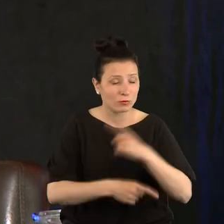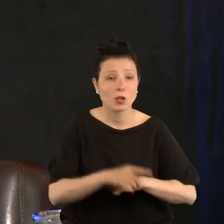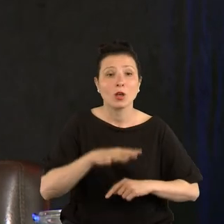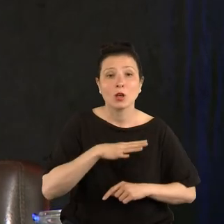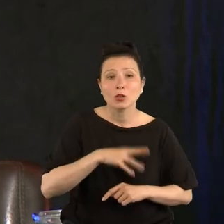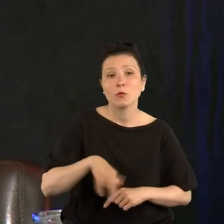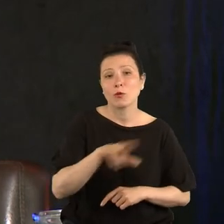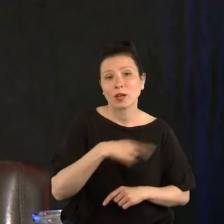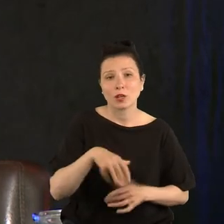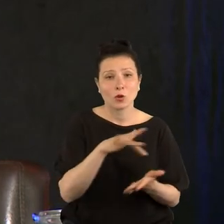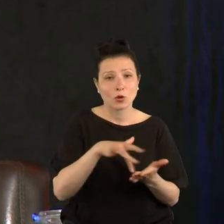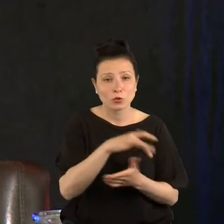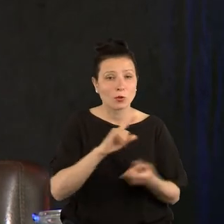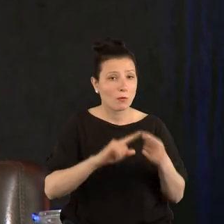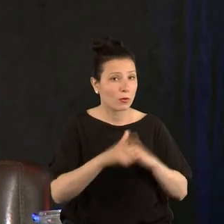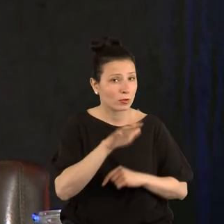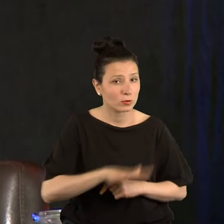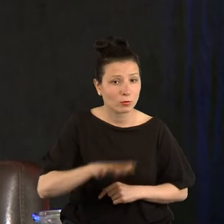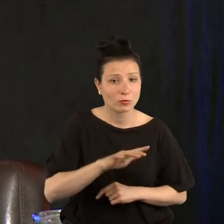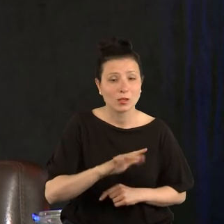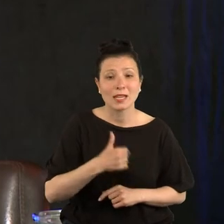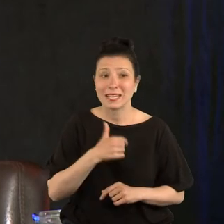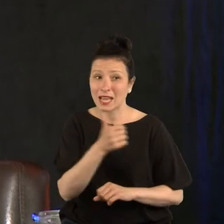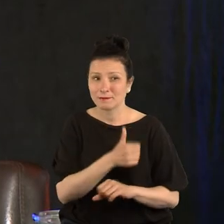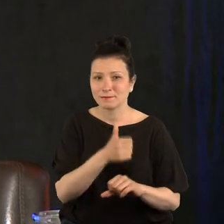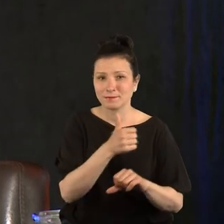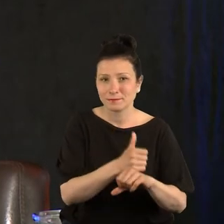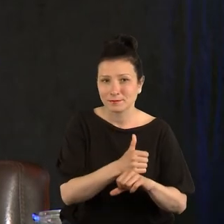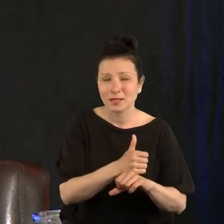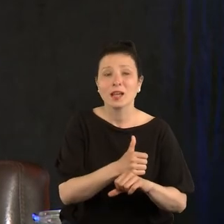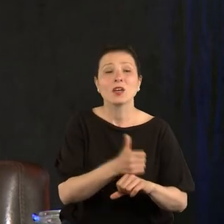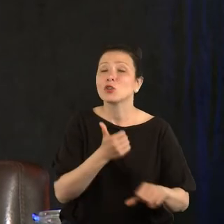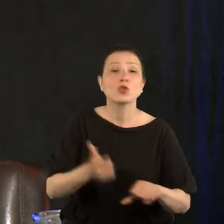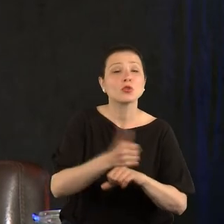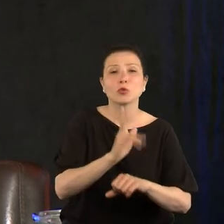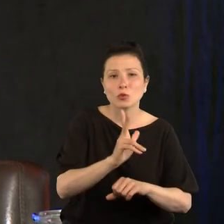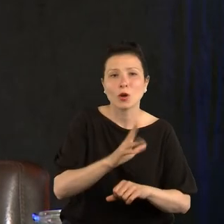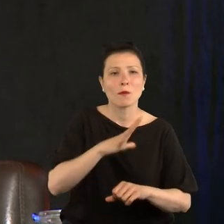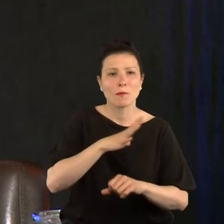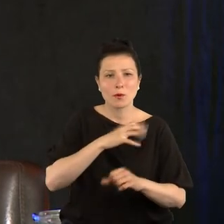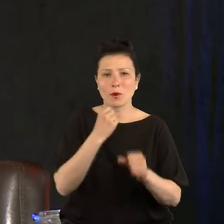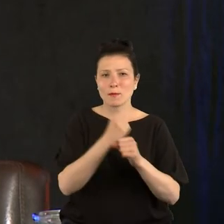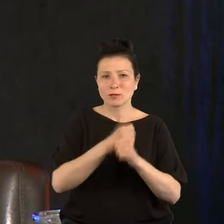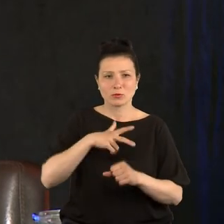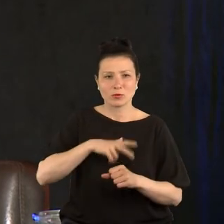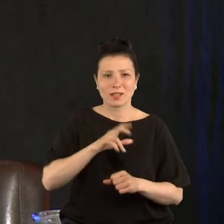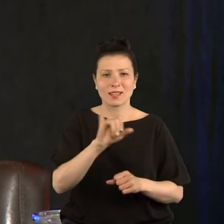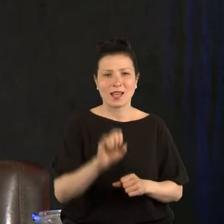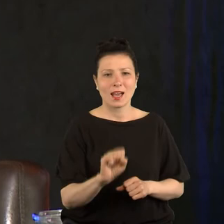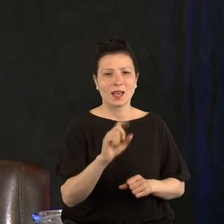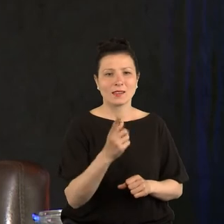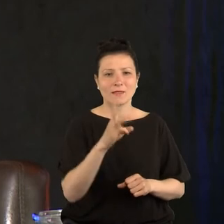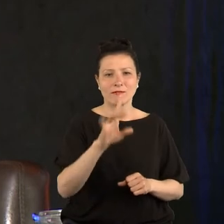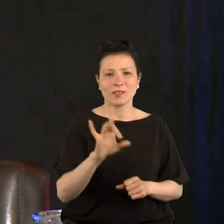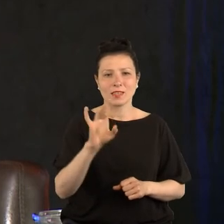Ośrodek Polityki Społecznej, którym rządziła, była pracownik socjalna Jadwiga Pauli, więc ona